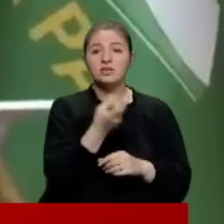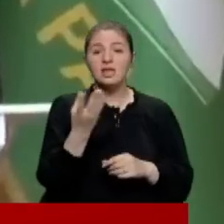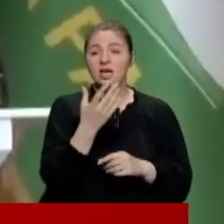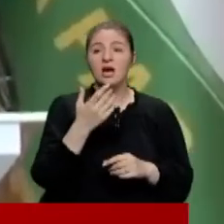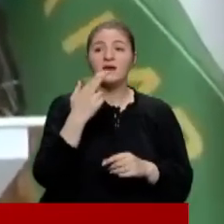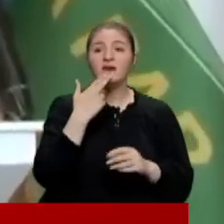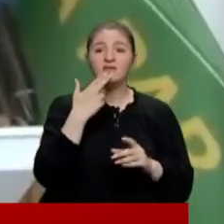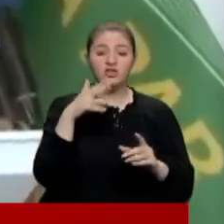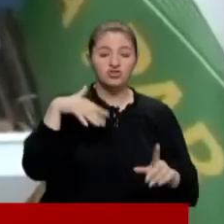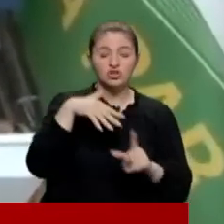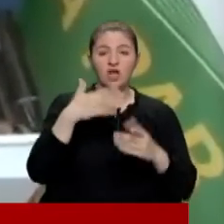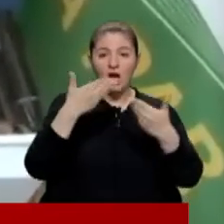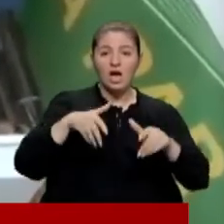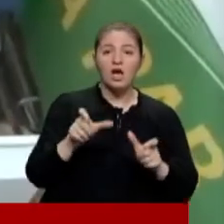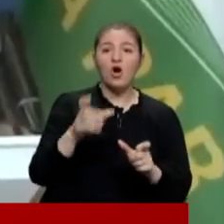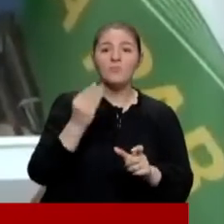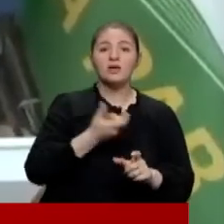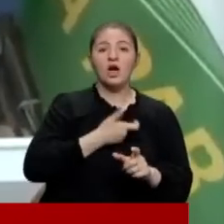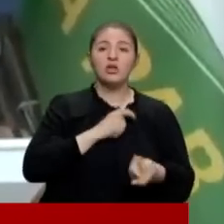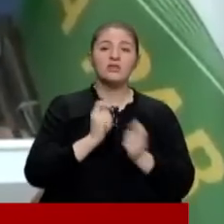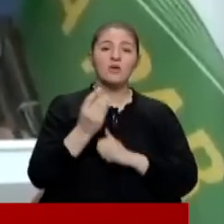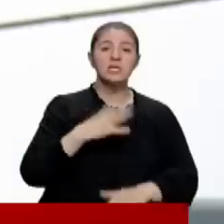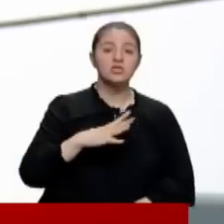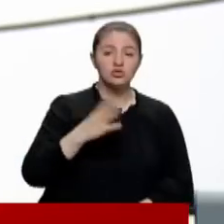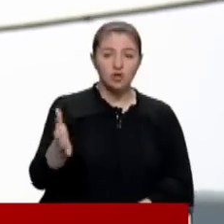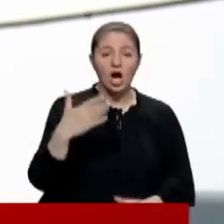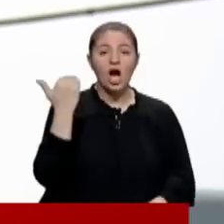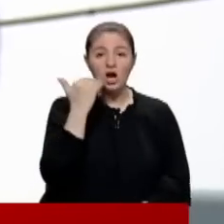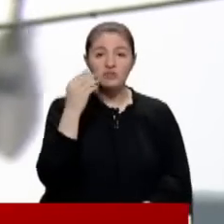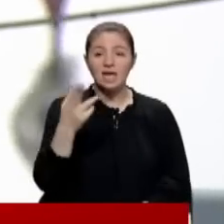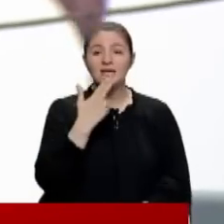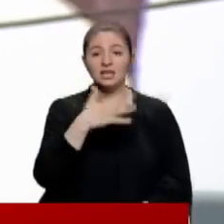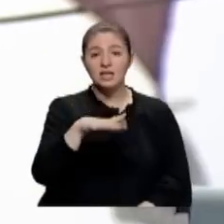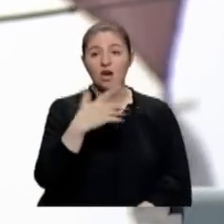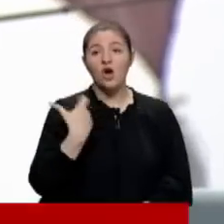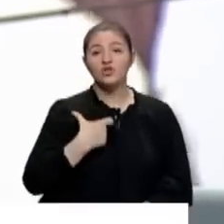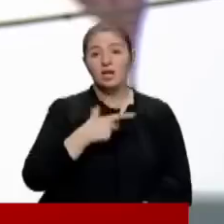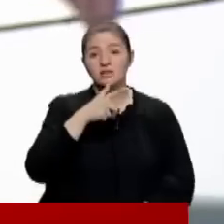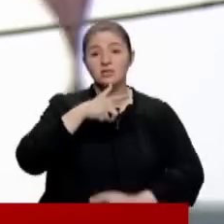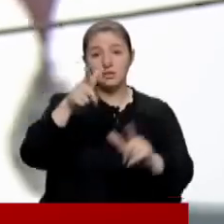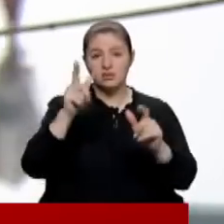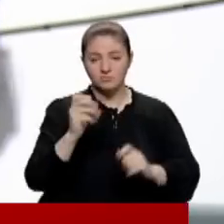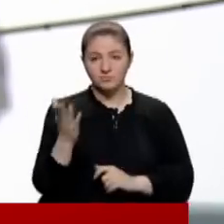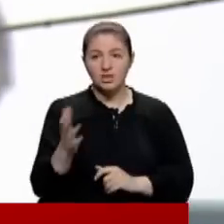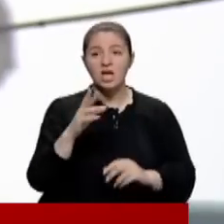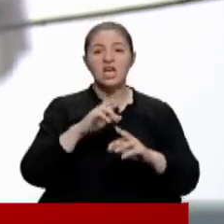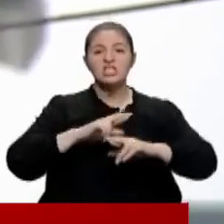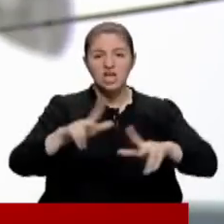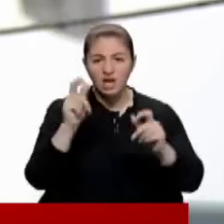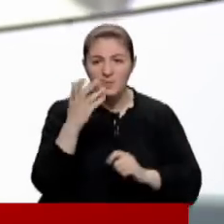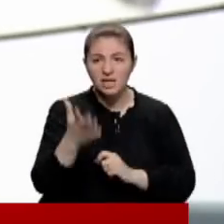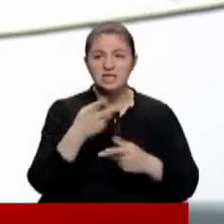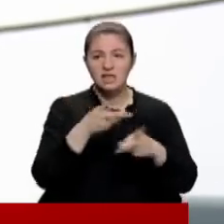kadına yönelik şiddeti önleme yasasının değiştirilmesini istiyor. Akşener kadınlara özellikle seslendi. Tecavüz